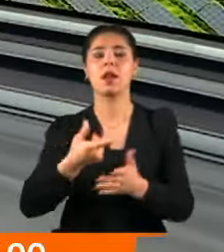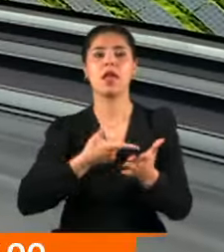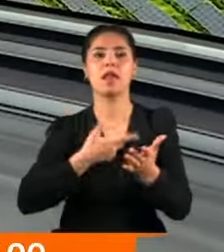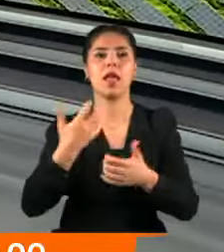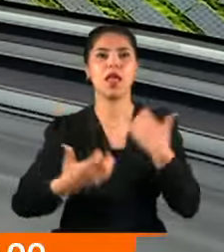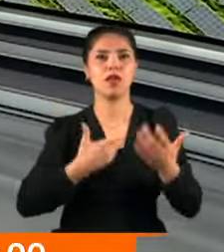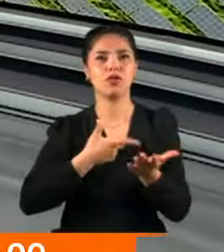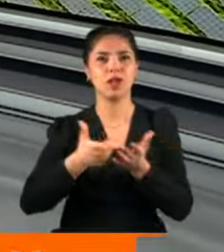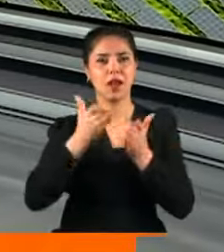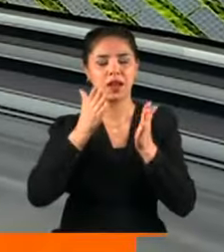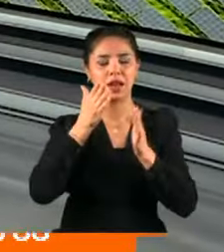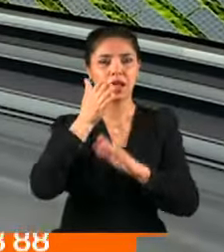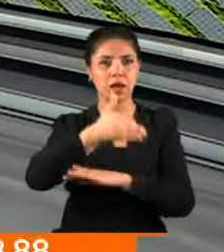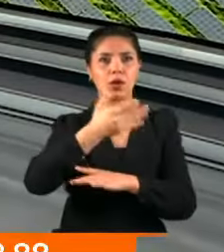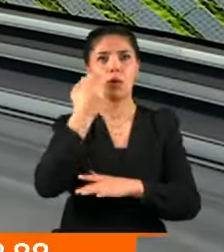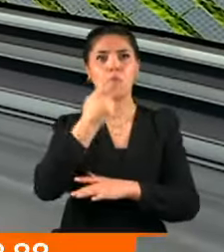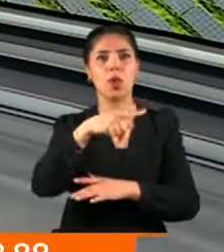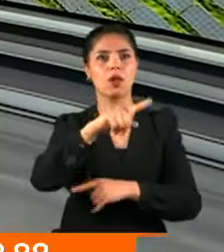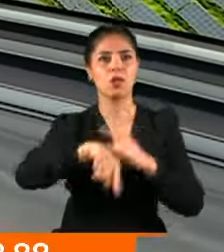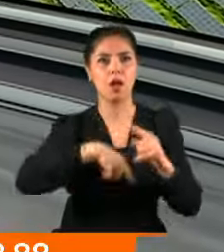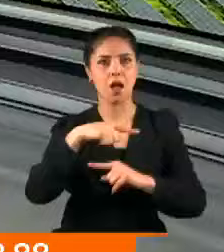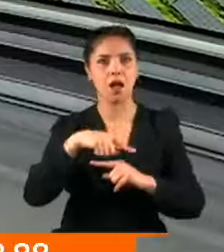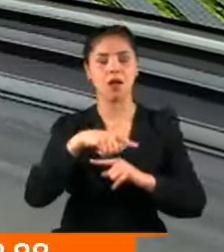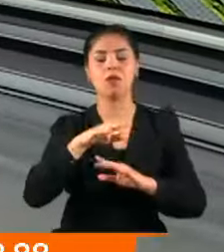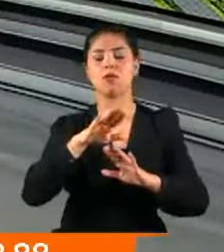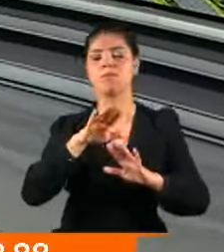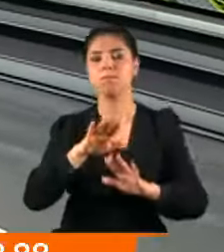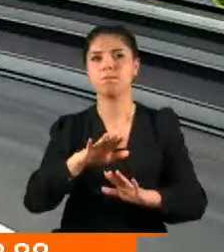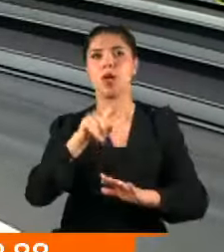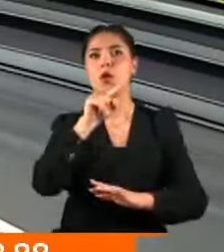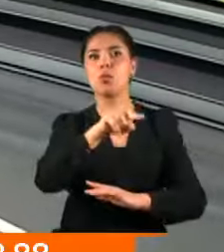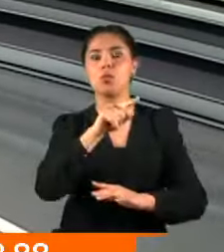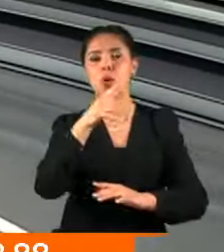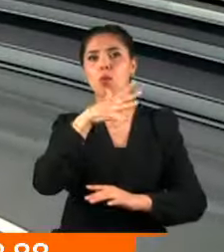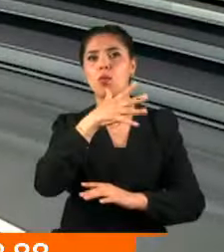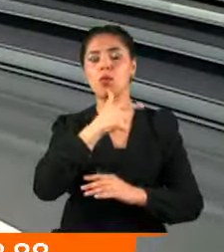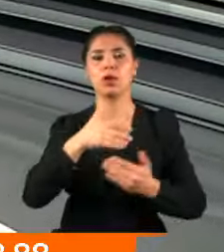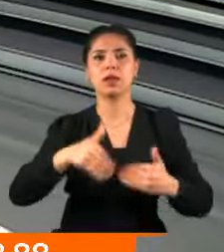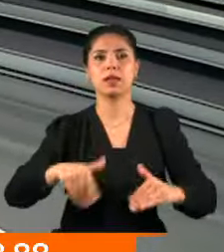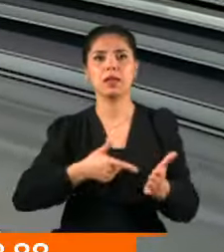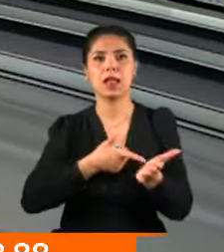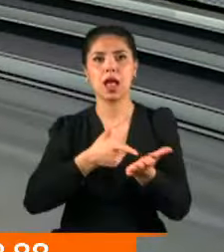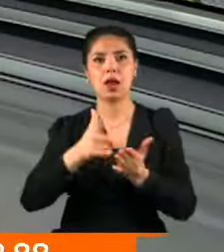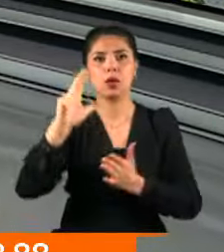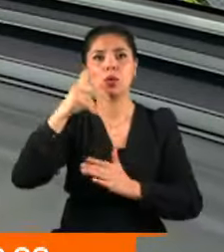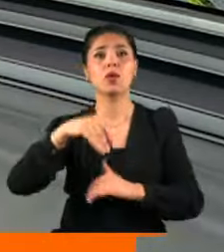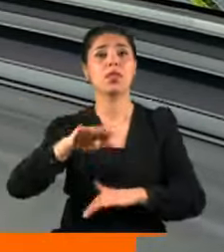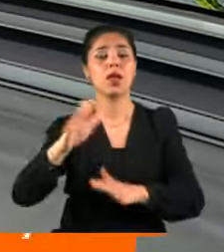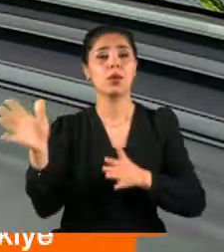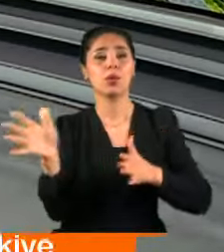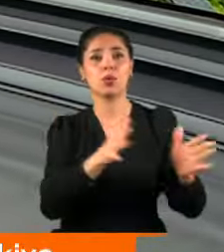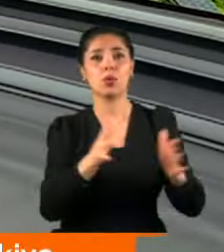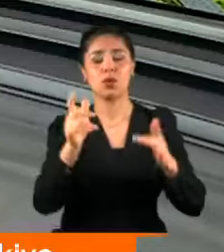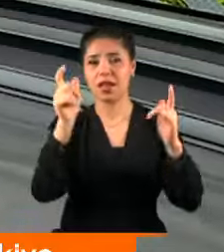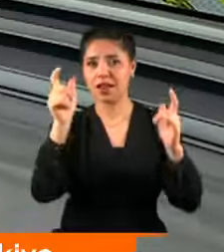arıyorlar arkadaşlarımız Samet Öz Saylan ve alif Soner Kalkan da bugün o bölgeye gitti Bulgaristan sınırındaki arazilerin güneşi değil